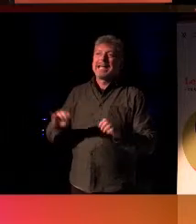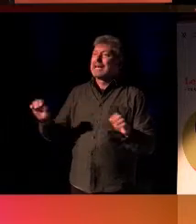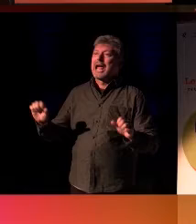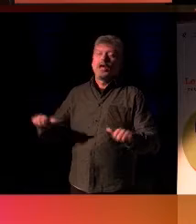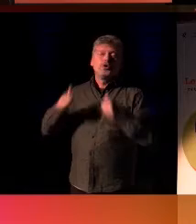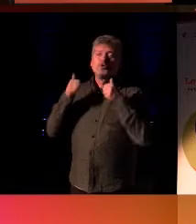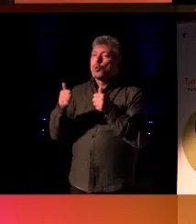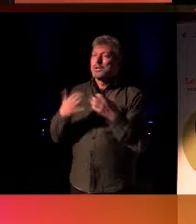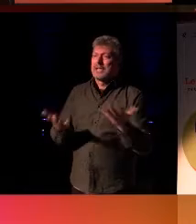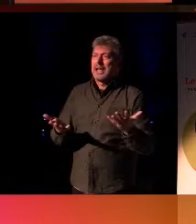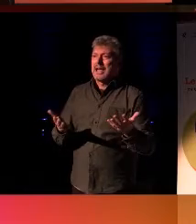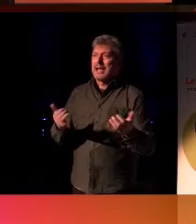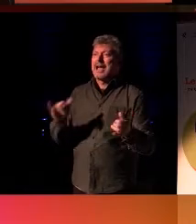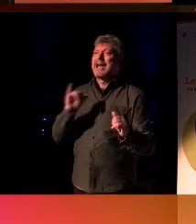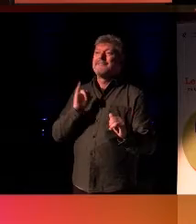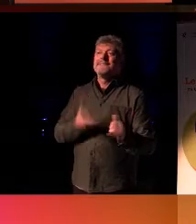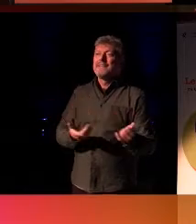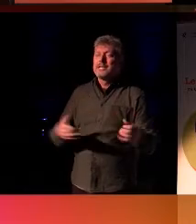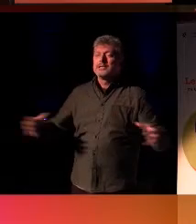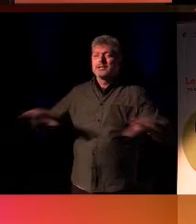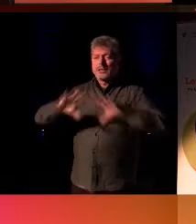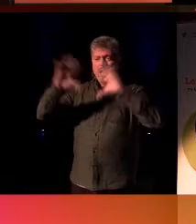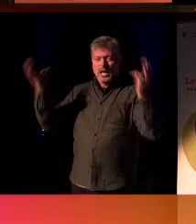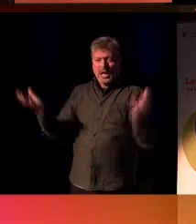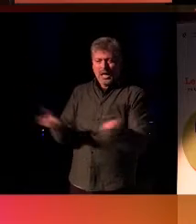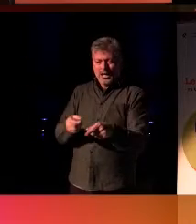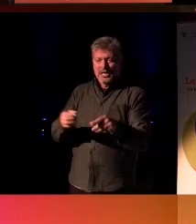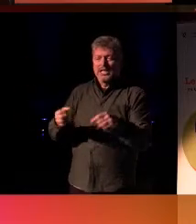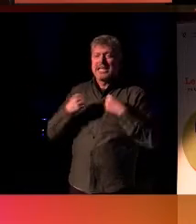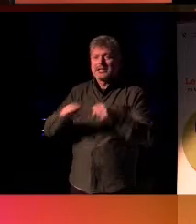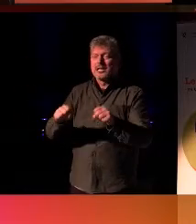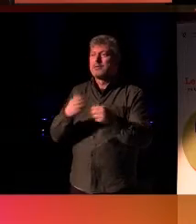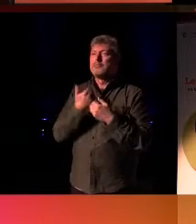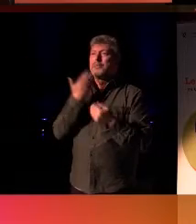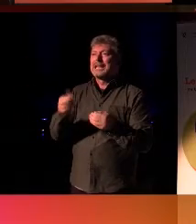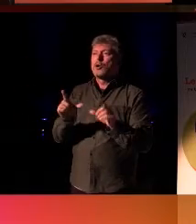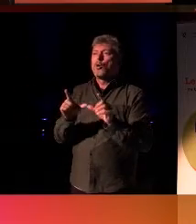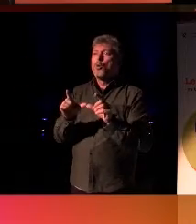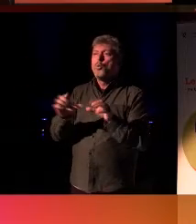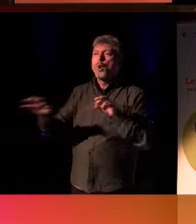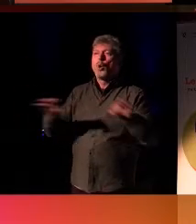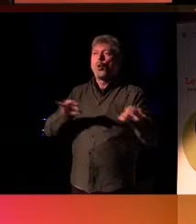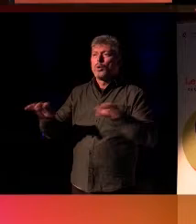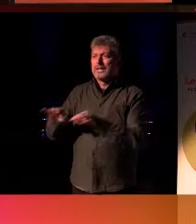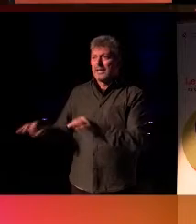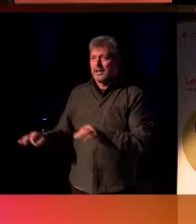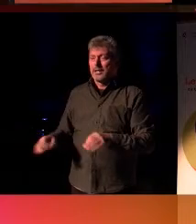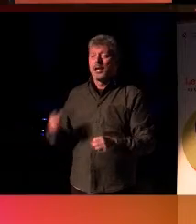samlede innsatsen er ukoordinert. Sannheten er at det kan bli en katastrofe,